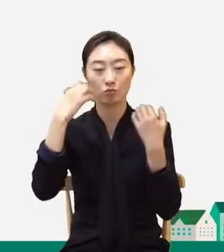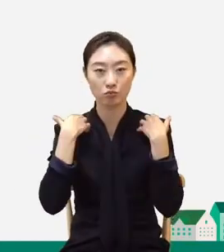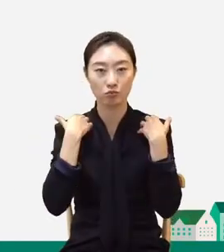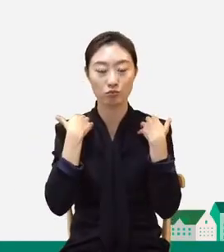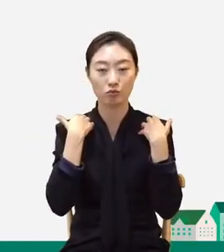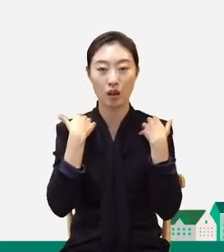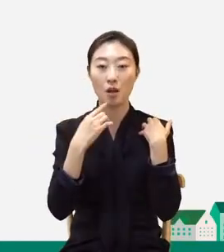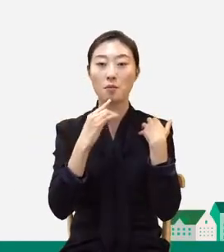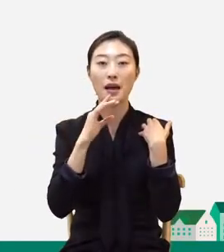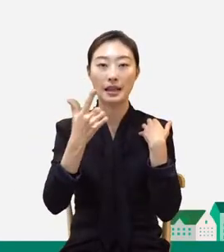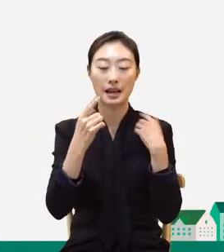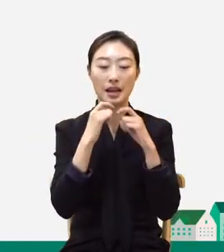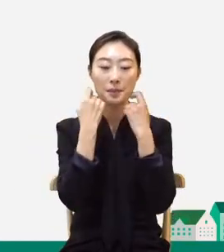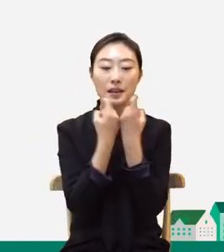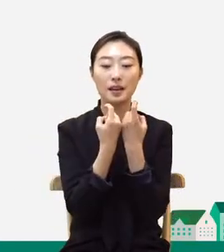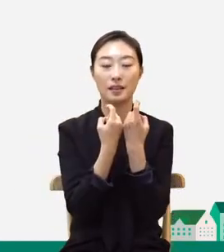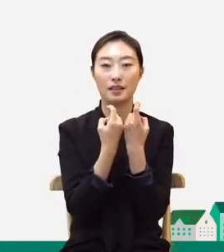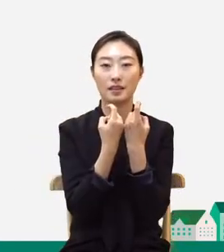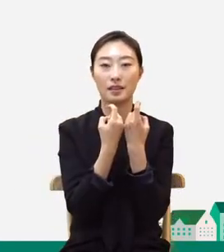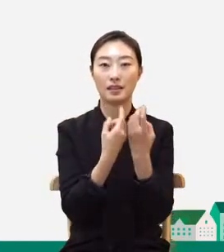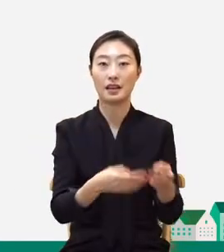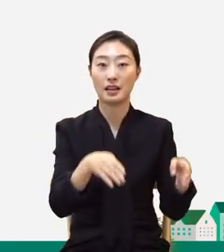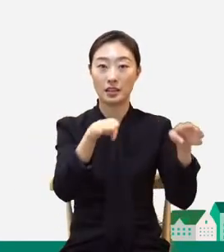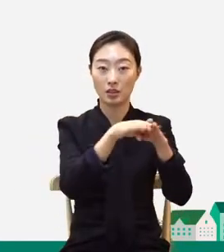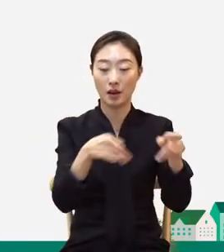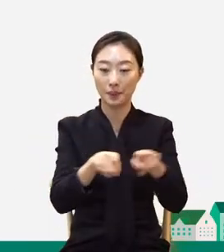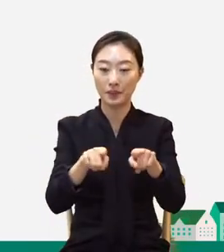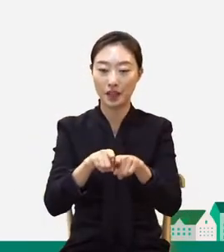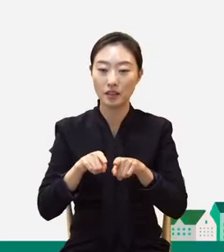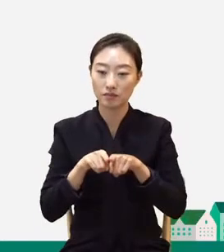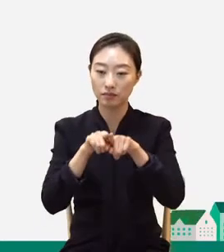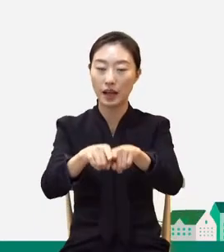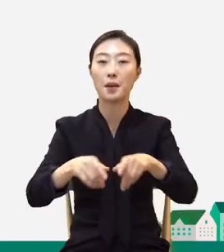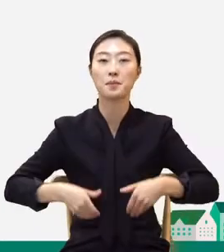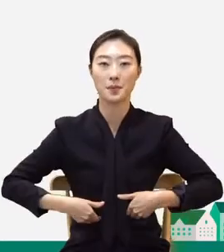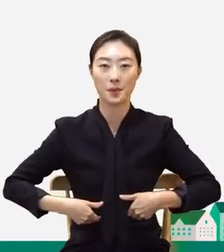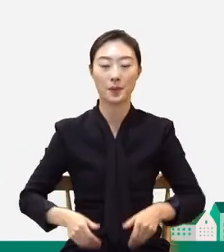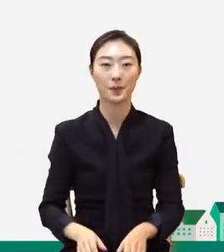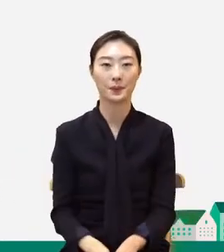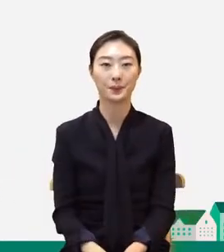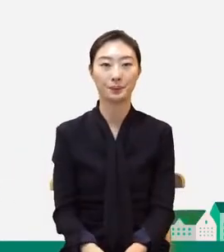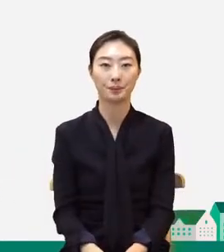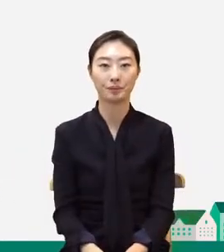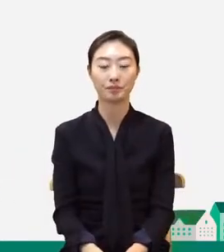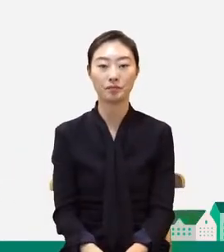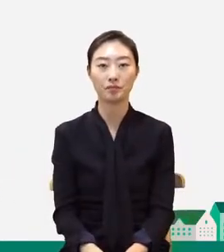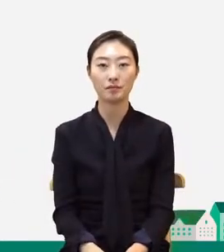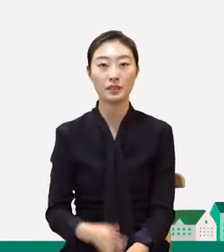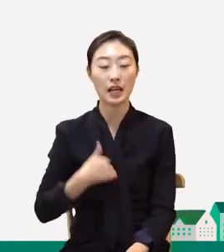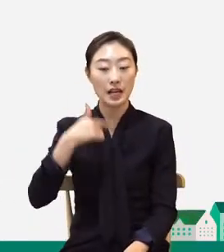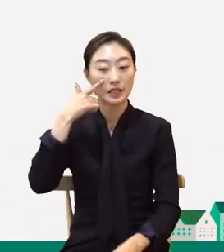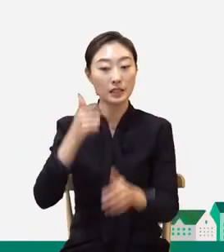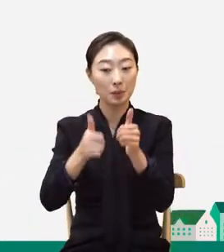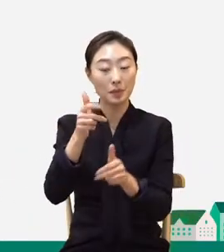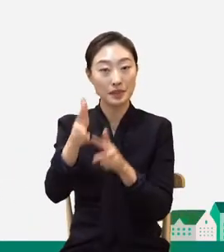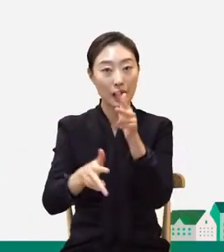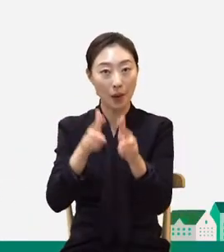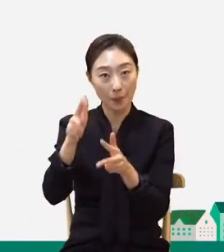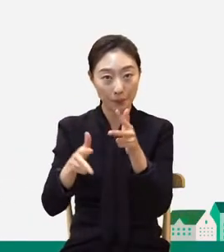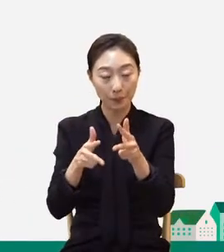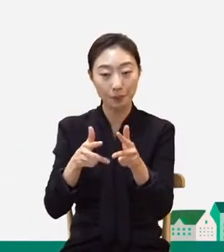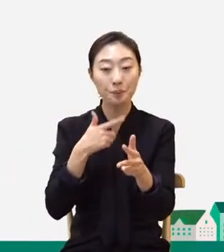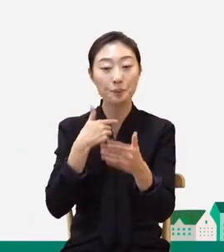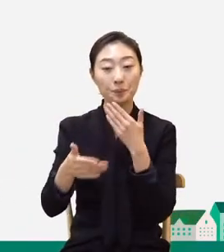민간 영역에서도 같이 진행이 되어야 한다고 생각하고요. 제가 시범사업을 진행한 경험